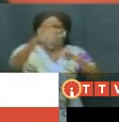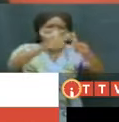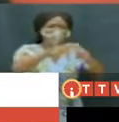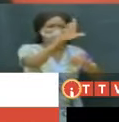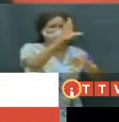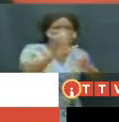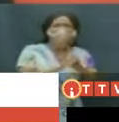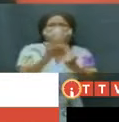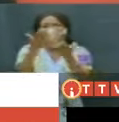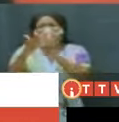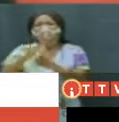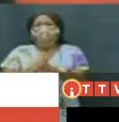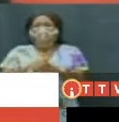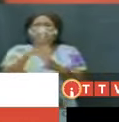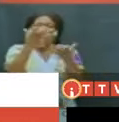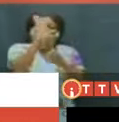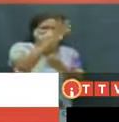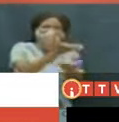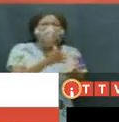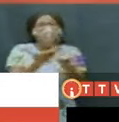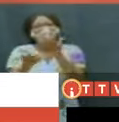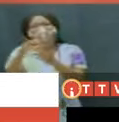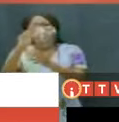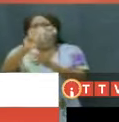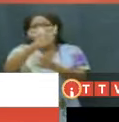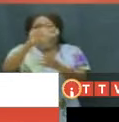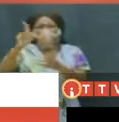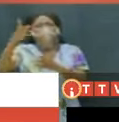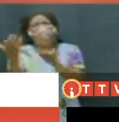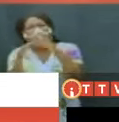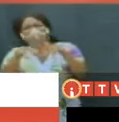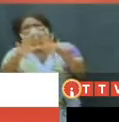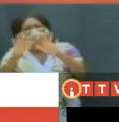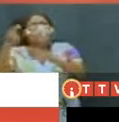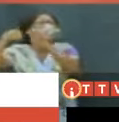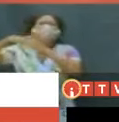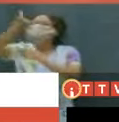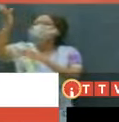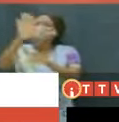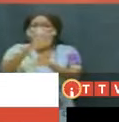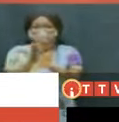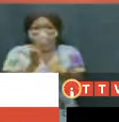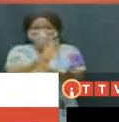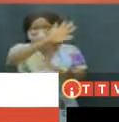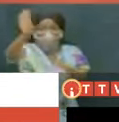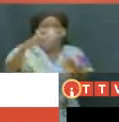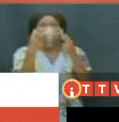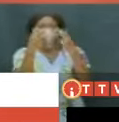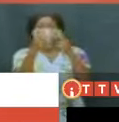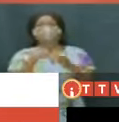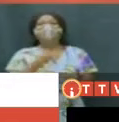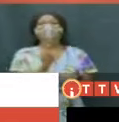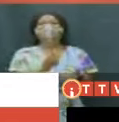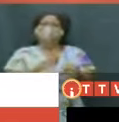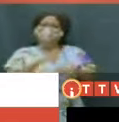imene komanso sayansi yagonjetsa miliri yosiyanasiyana so singangoyamba lero sayansi kuti alero